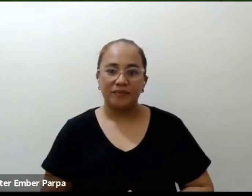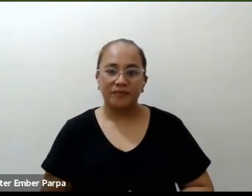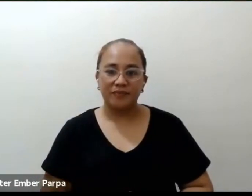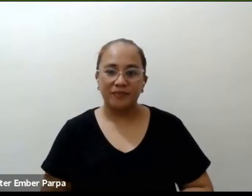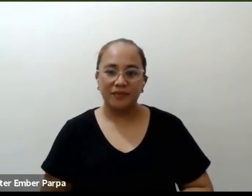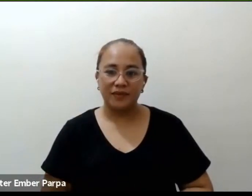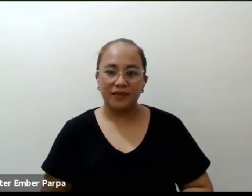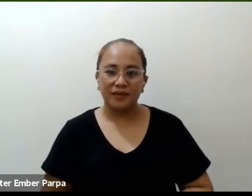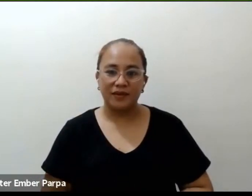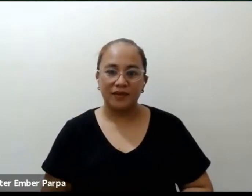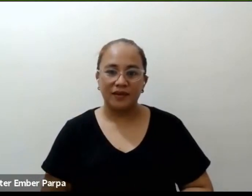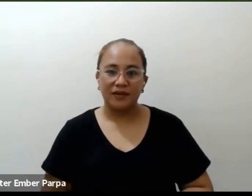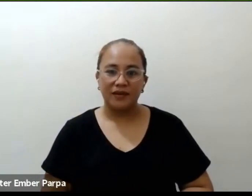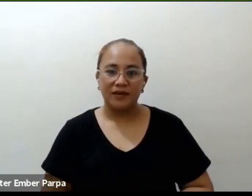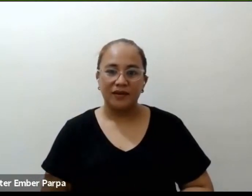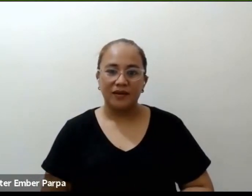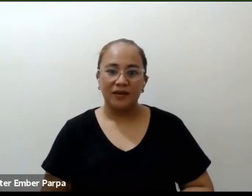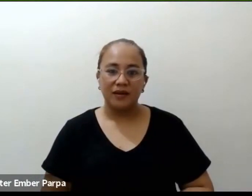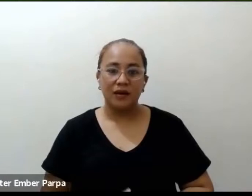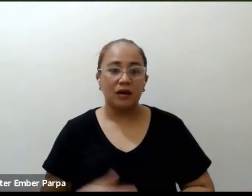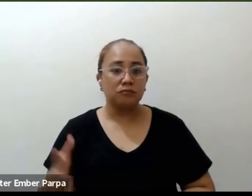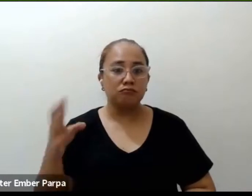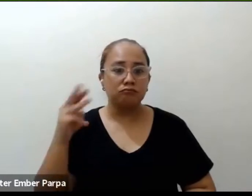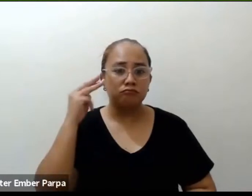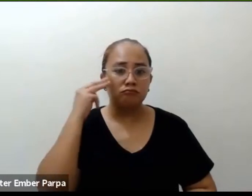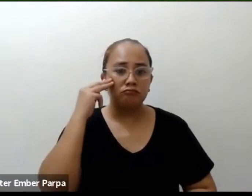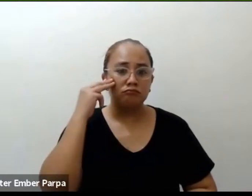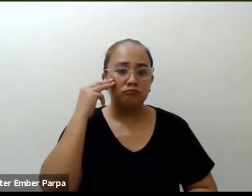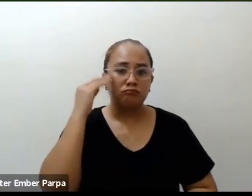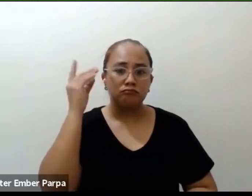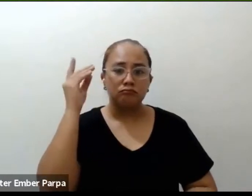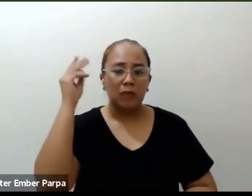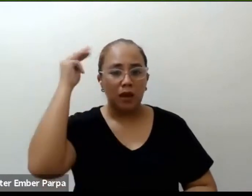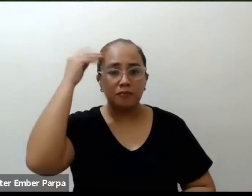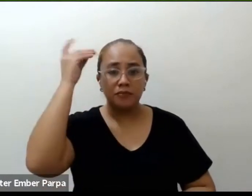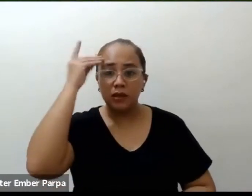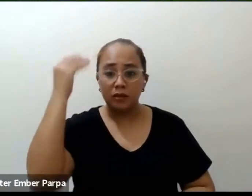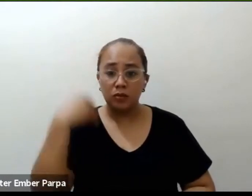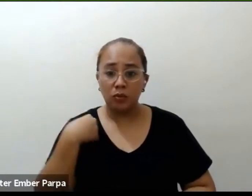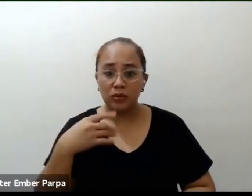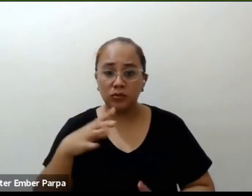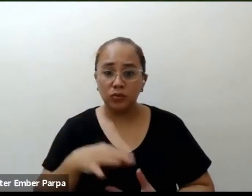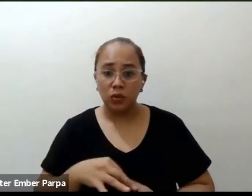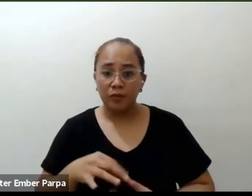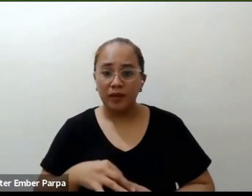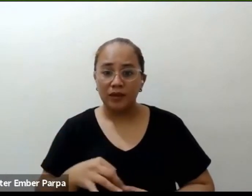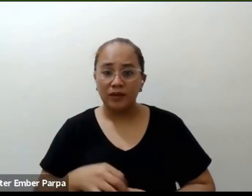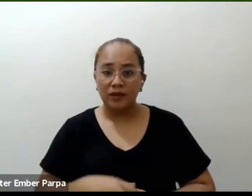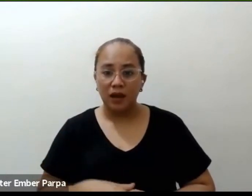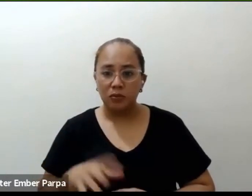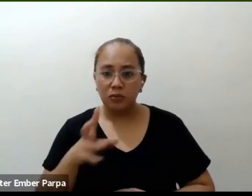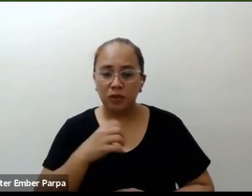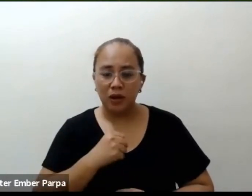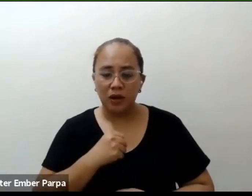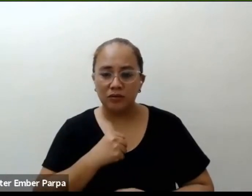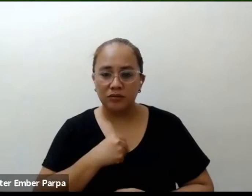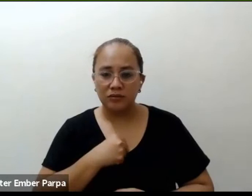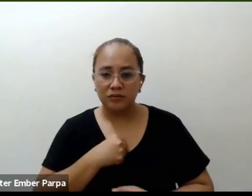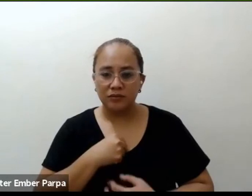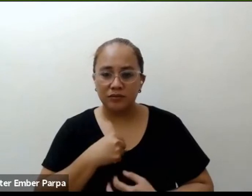Okay, mukhang wala. Manolet, would you like to comment on the vaccination system? Ay, sorry, Maris is here